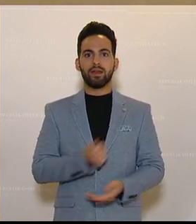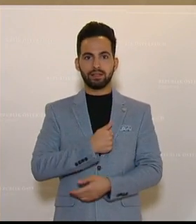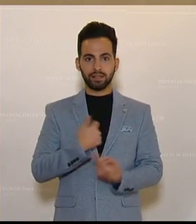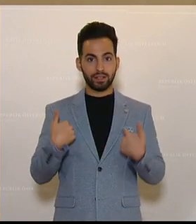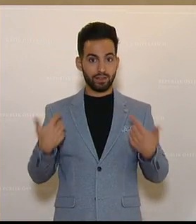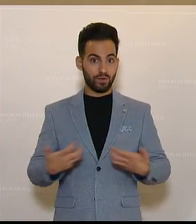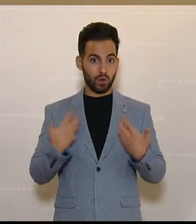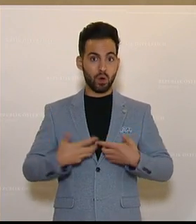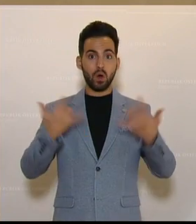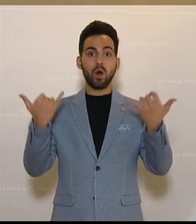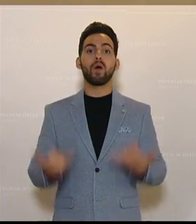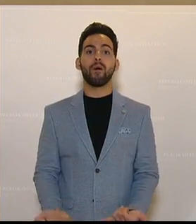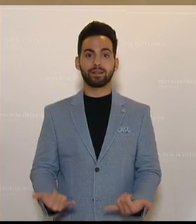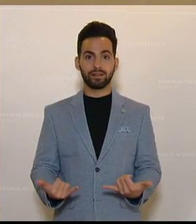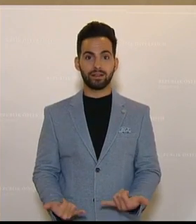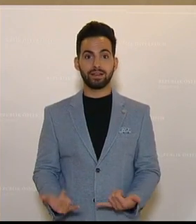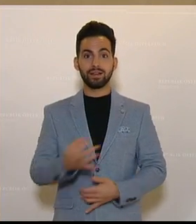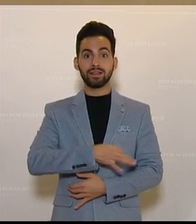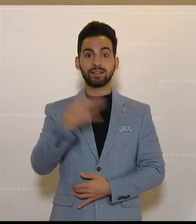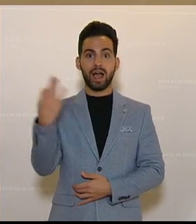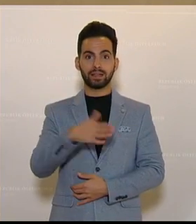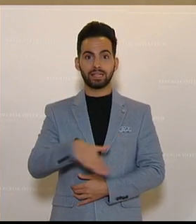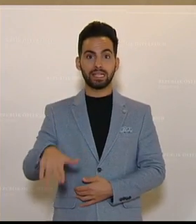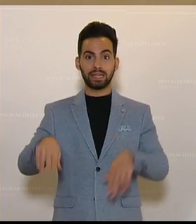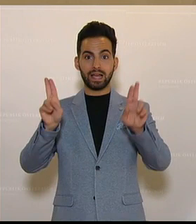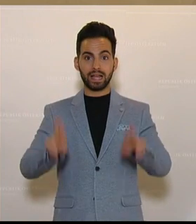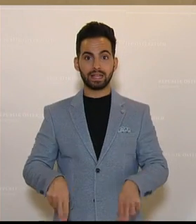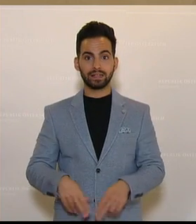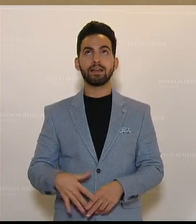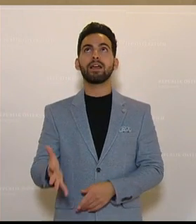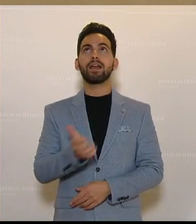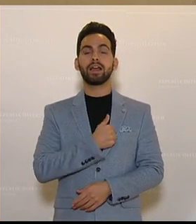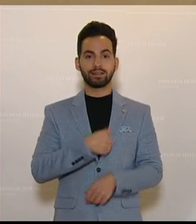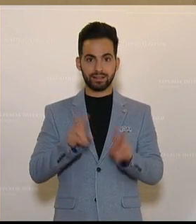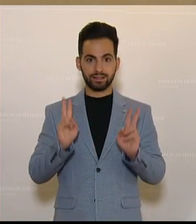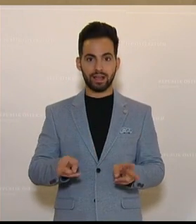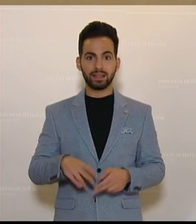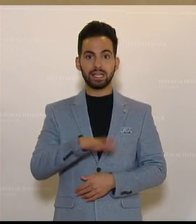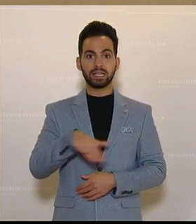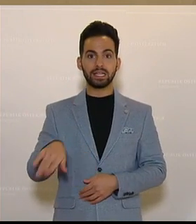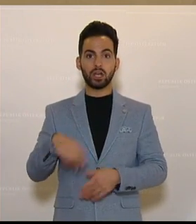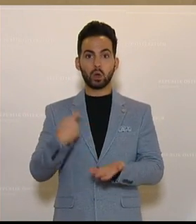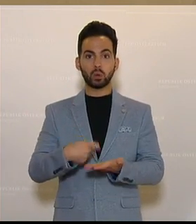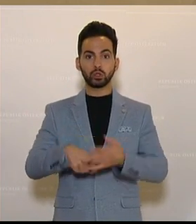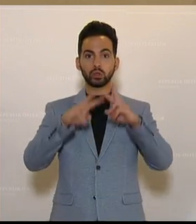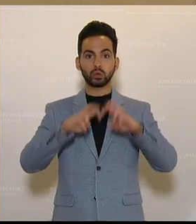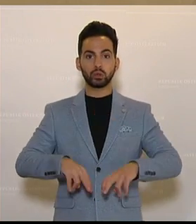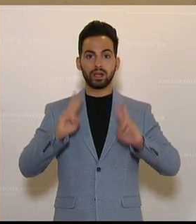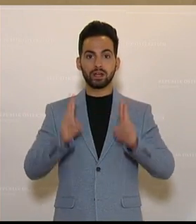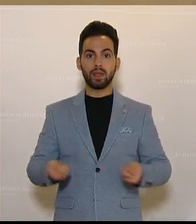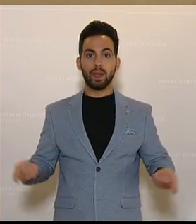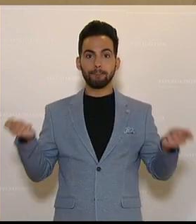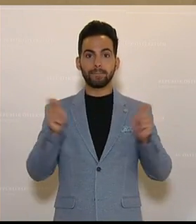mich, dass wir heute am Tag der Kinderrechte endlich die Kinderkostenstudie beschließen können.